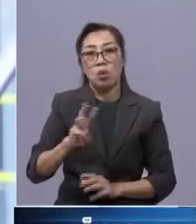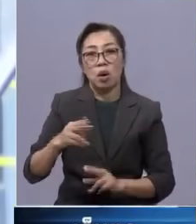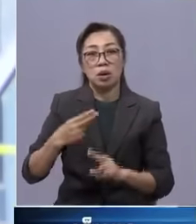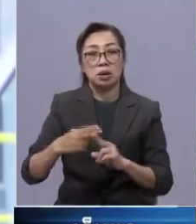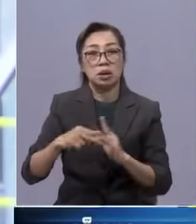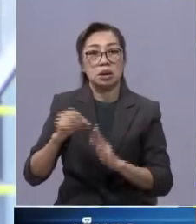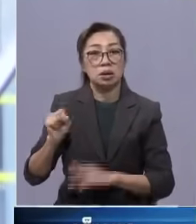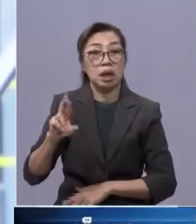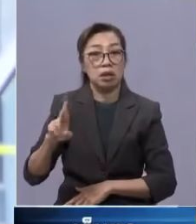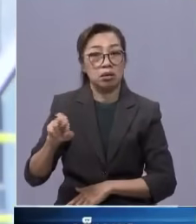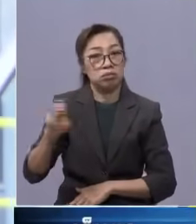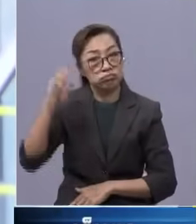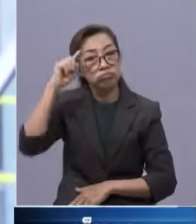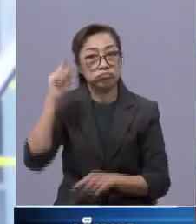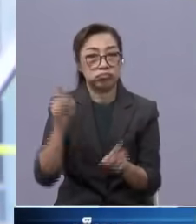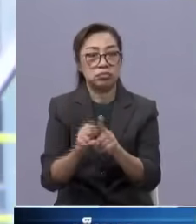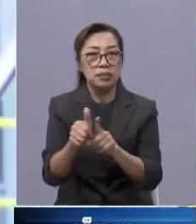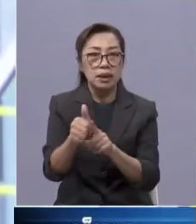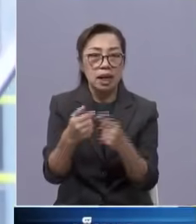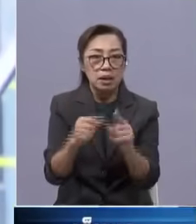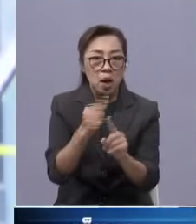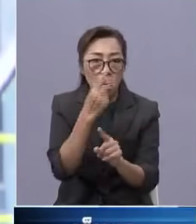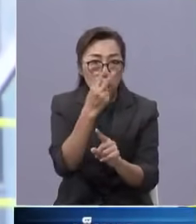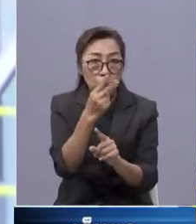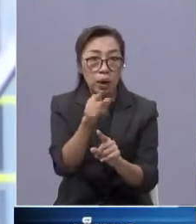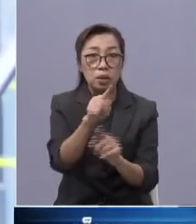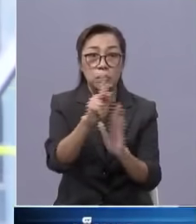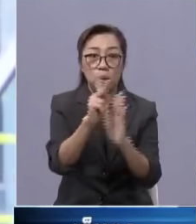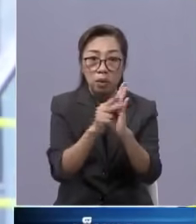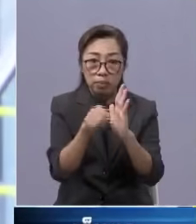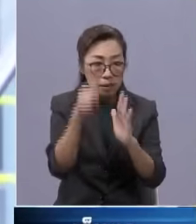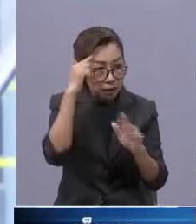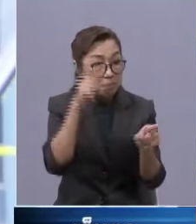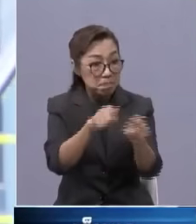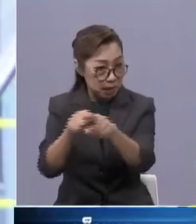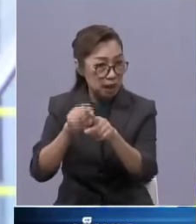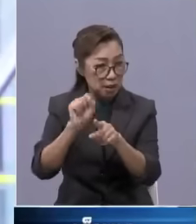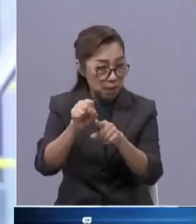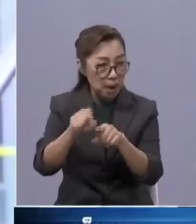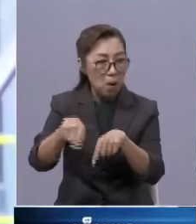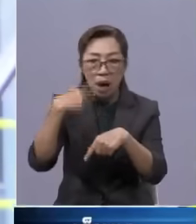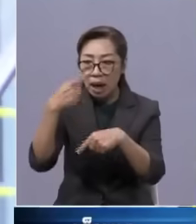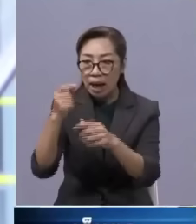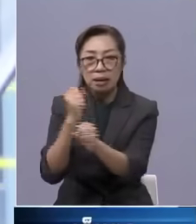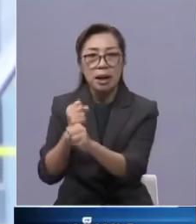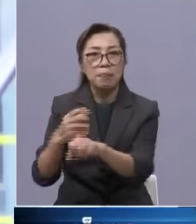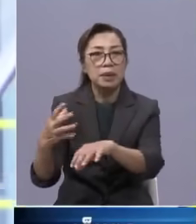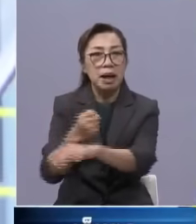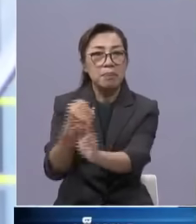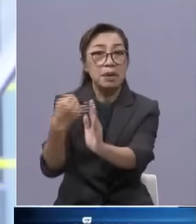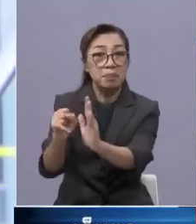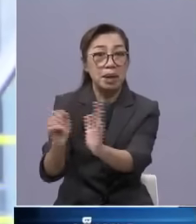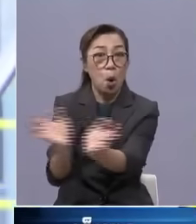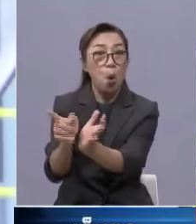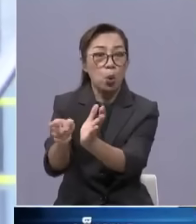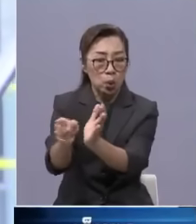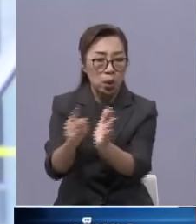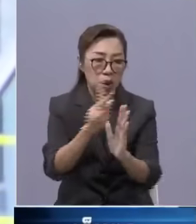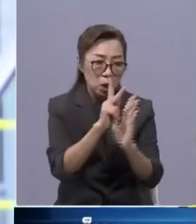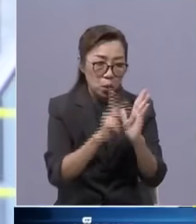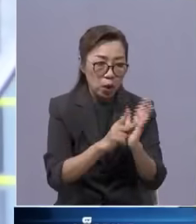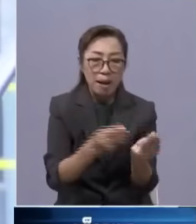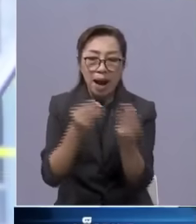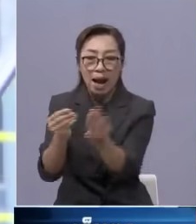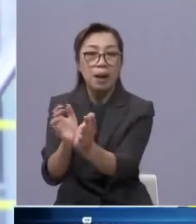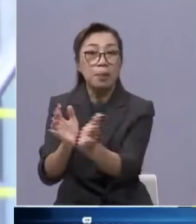เห็นในเชิงที่สนับสนุนโดยไปโฟกัสที่รายละเอียดว่าหากทุกฝ่ายเห็นพ้องต้องการสามารถทำได้แต่เงื่อนไขสำคัญที่ควรมี